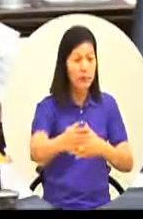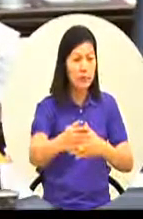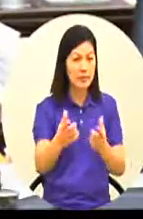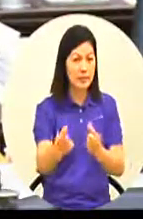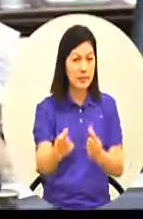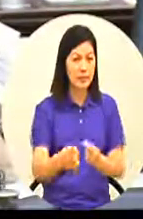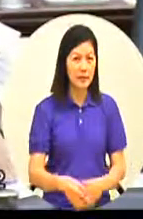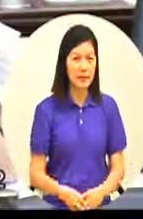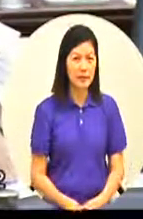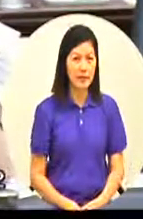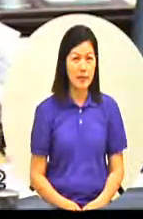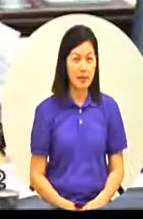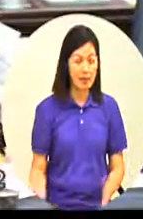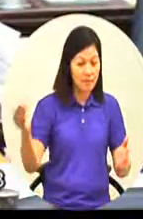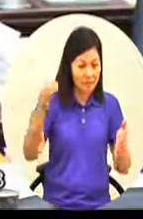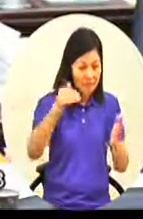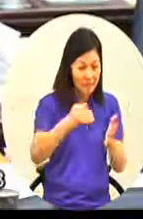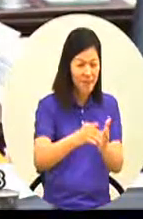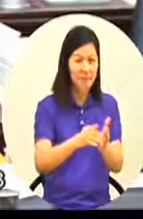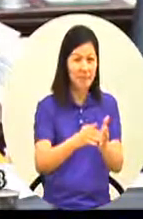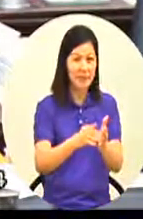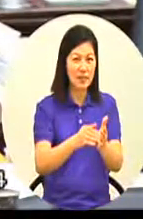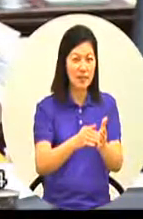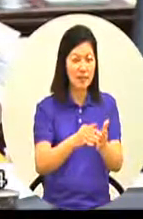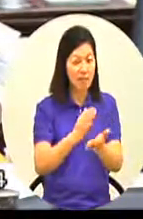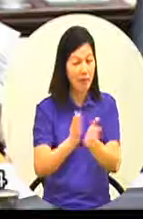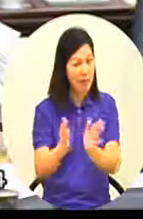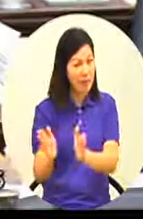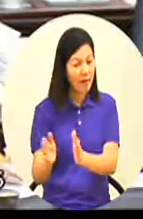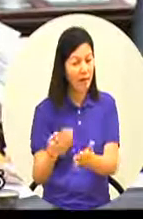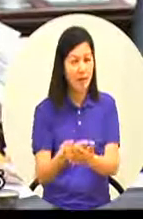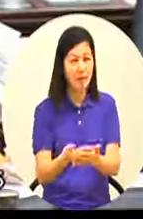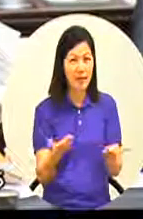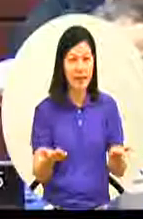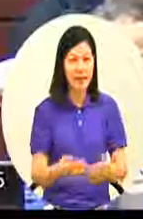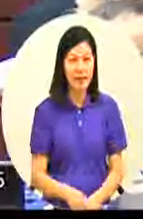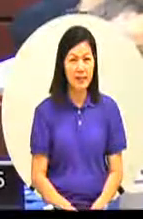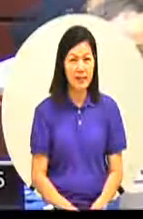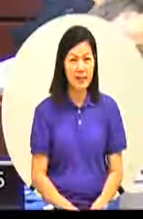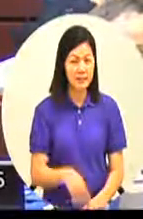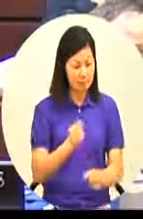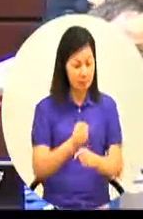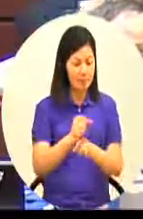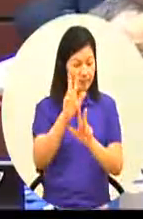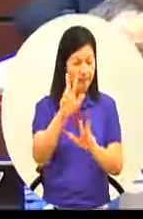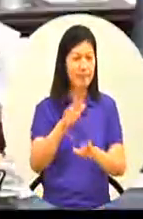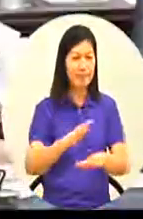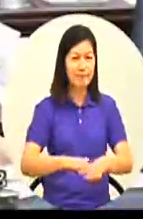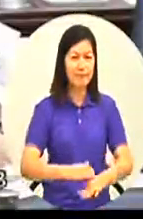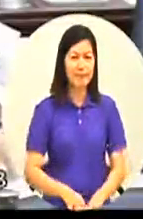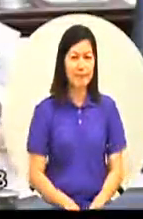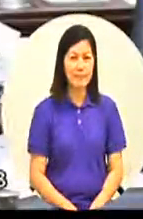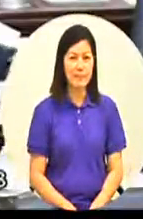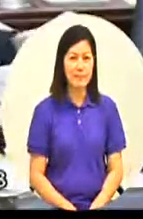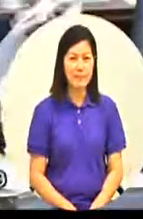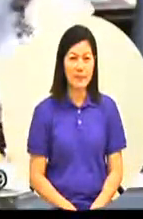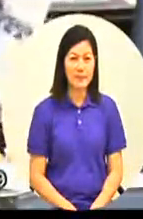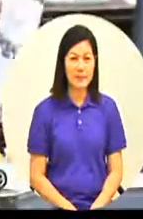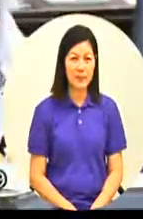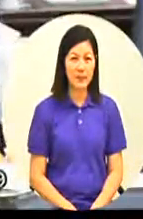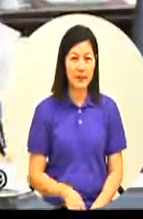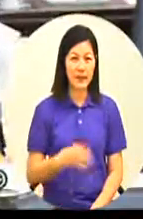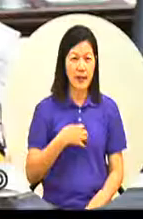那结果怎么样去处理？ 结果会去落实啊？ 或是说，如果比如说像这个哈马